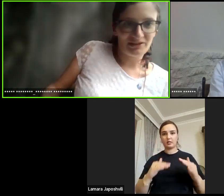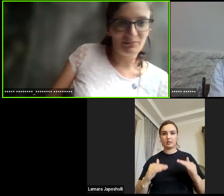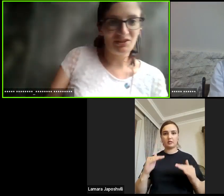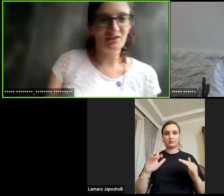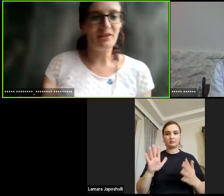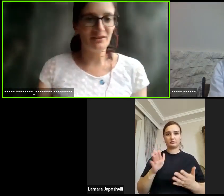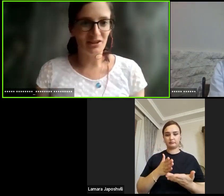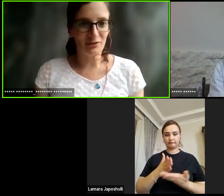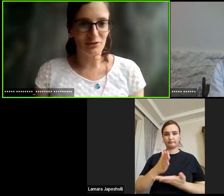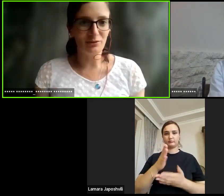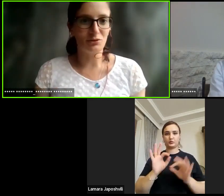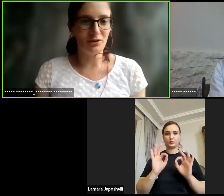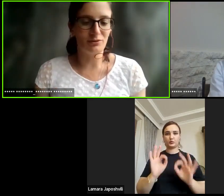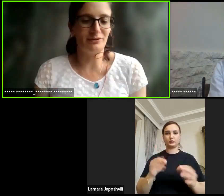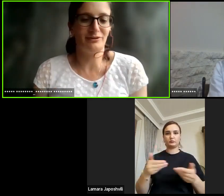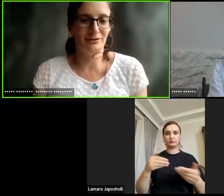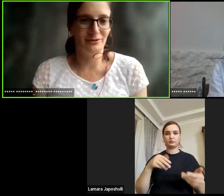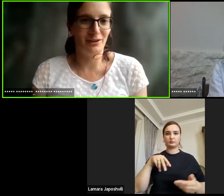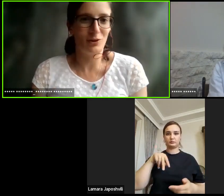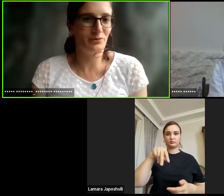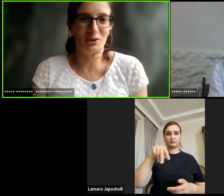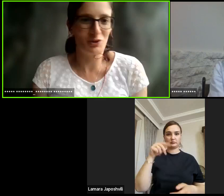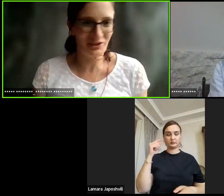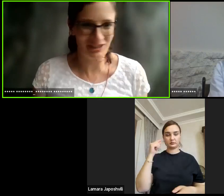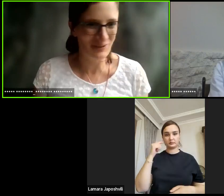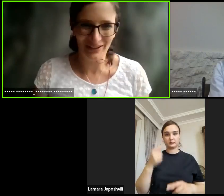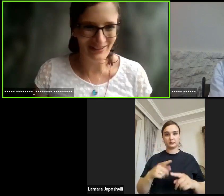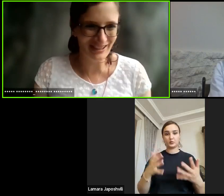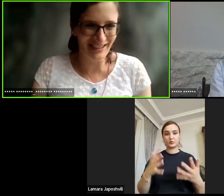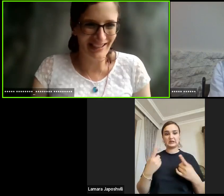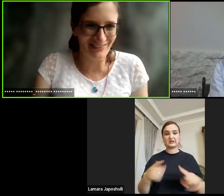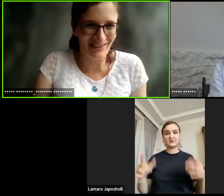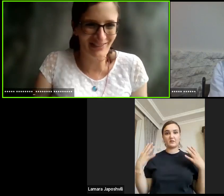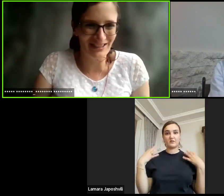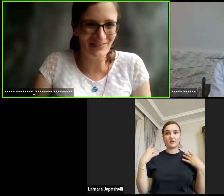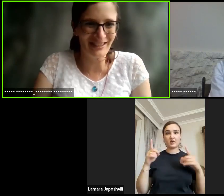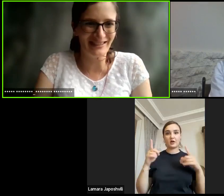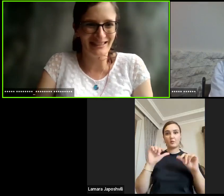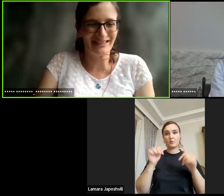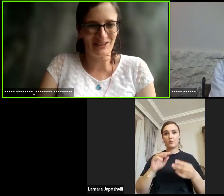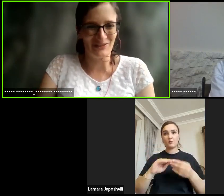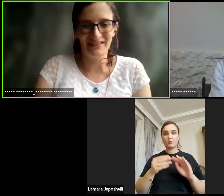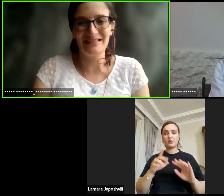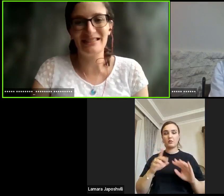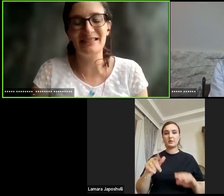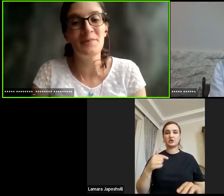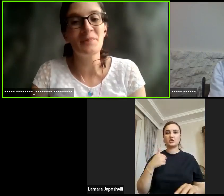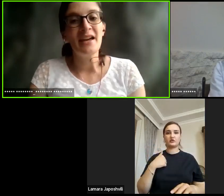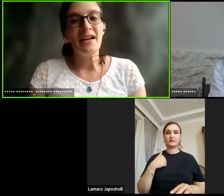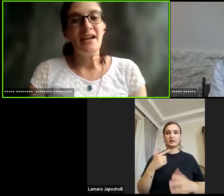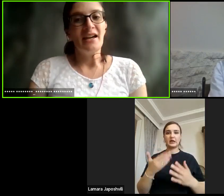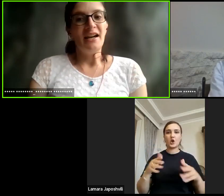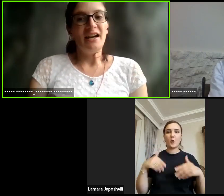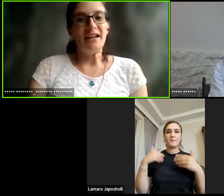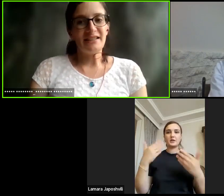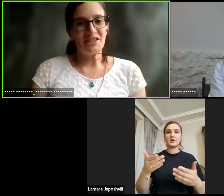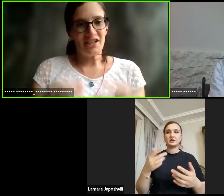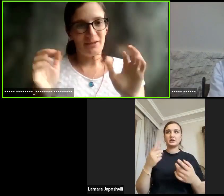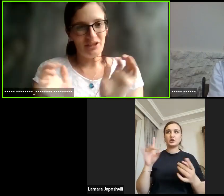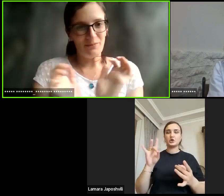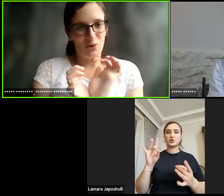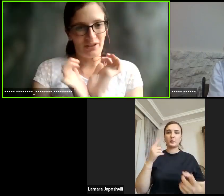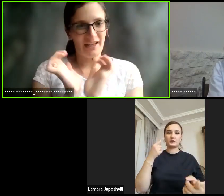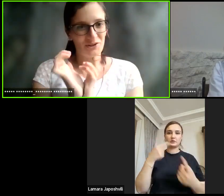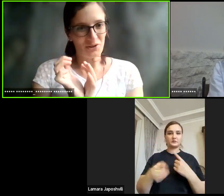მეტი დეფორმაციები გჭირდება, ეს ნიშნავს რომ ჩვენ თქვათ ჩვენი კომპეტენციის ფარგლებში არ გაგკეთებია ესეთი რეკომენდაცია. ეს